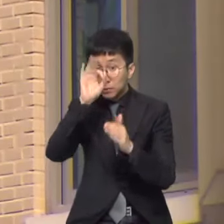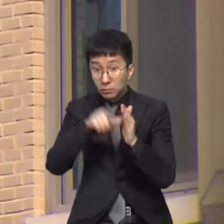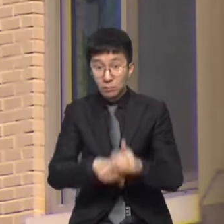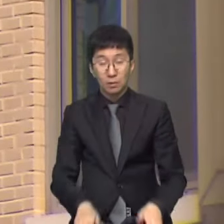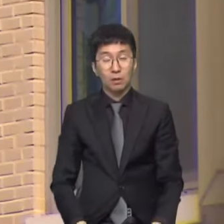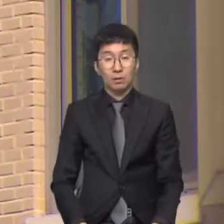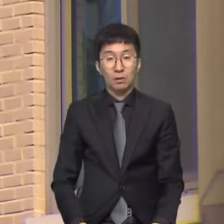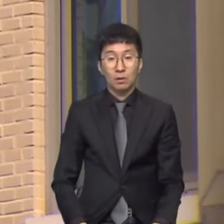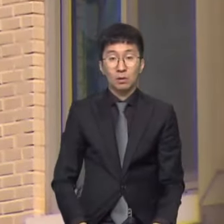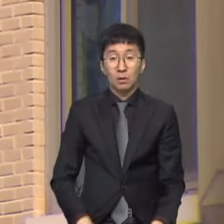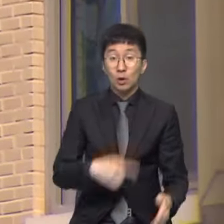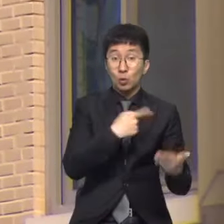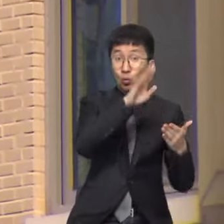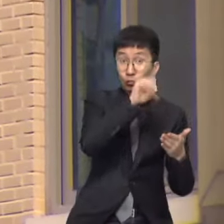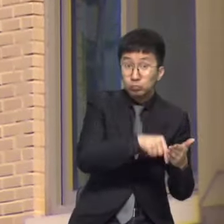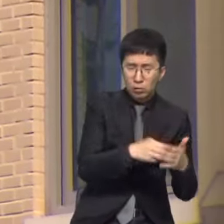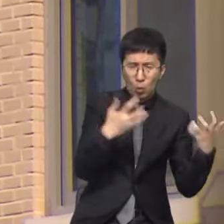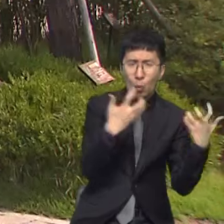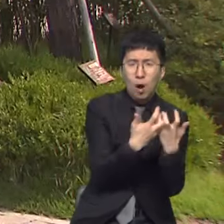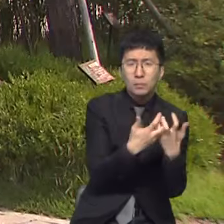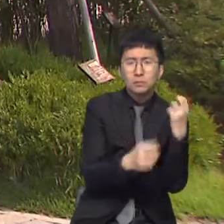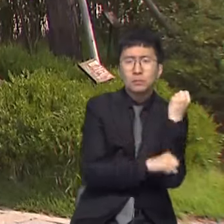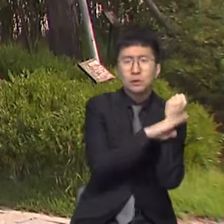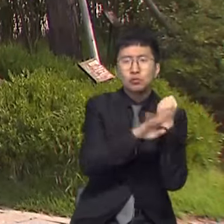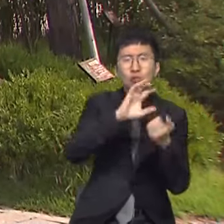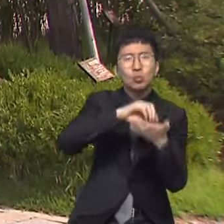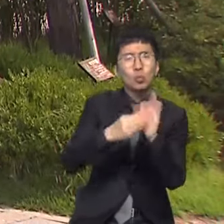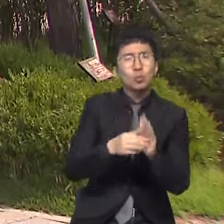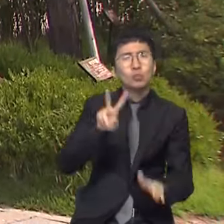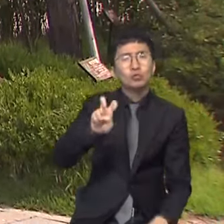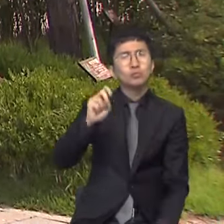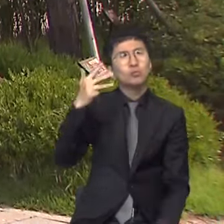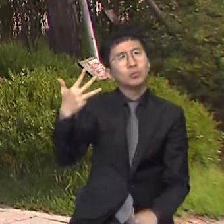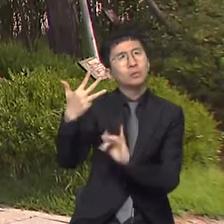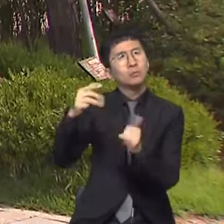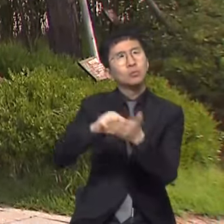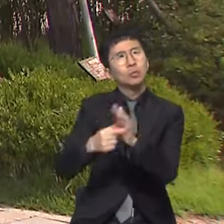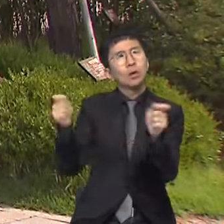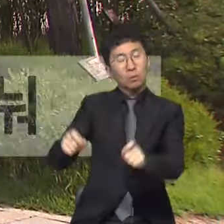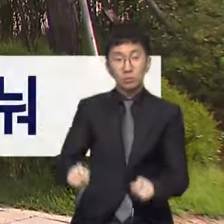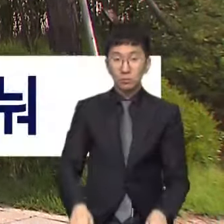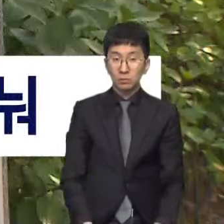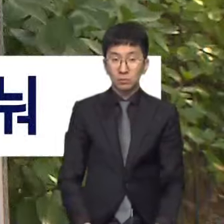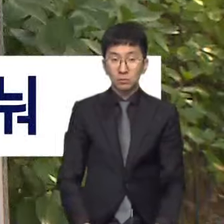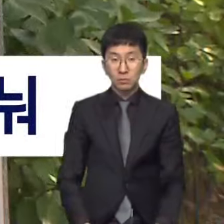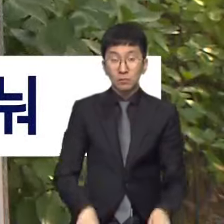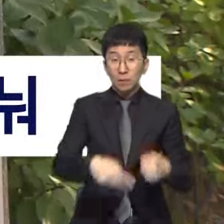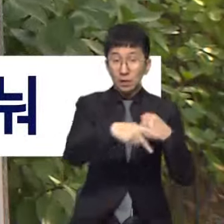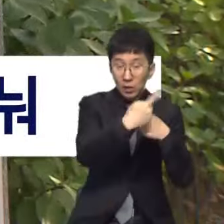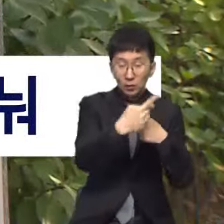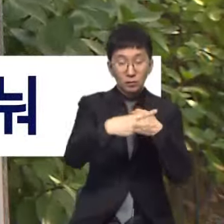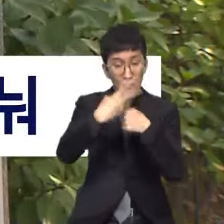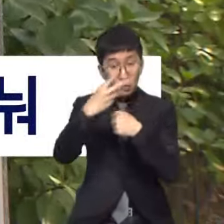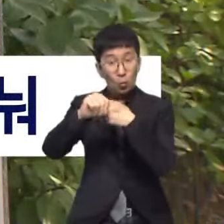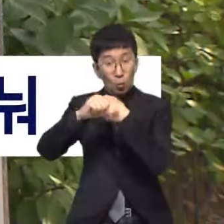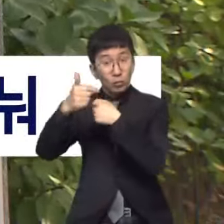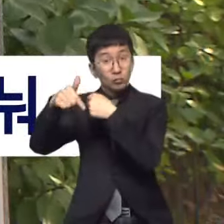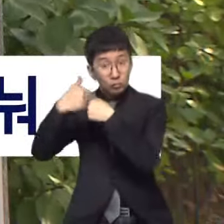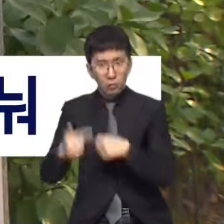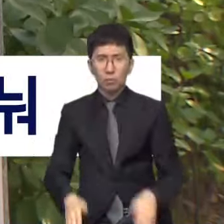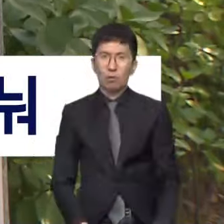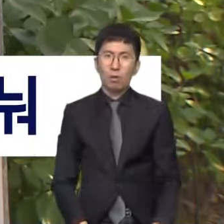수가 교육부의 과밀학급 기준인 28명에 육박하고 있습니다. 2, 3, 5, 6학년은 과밀 상태로